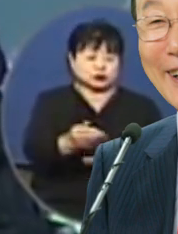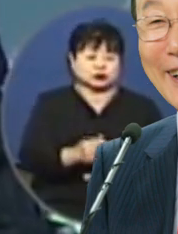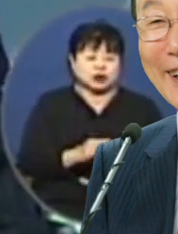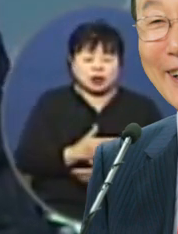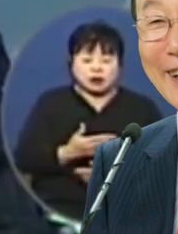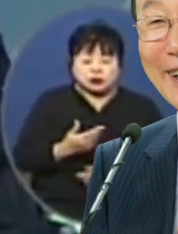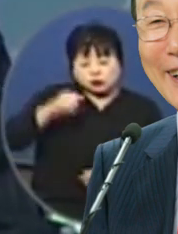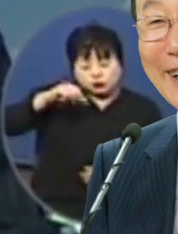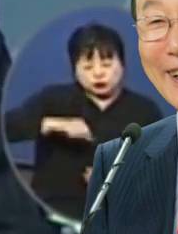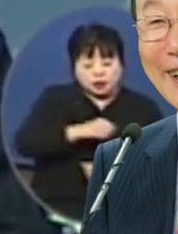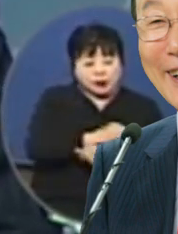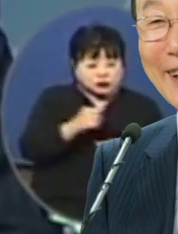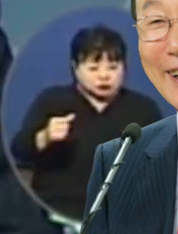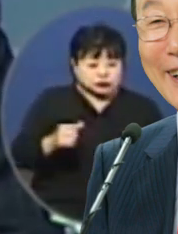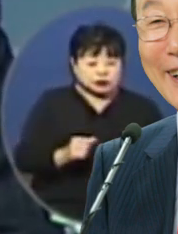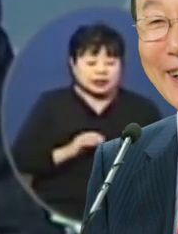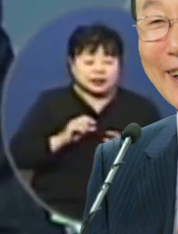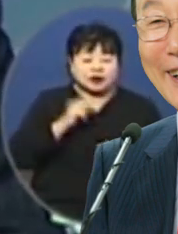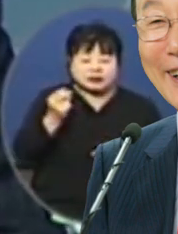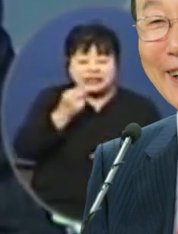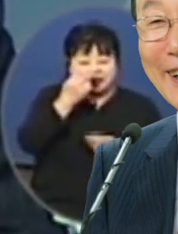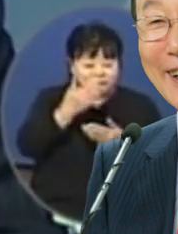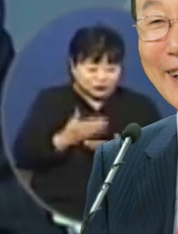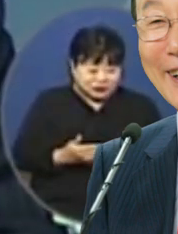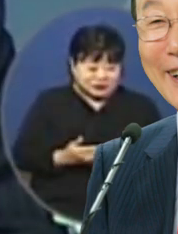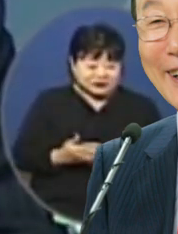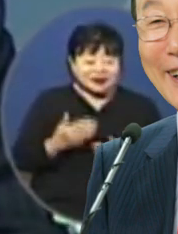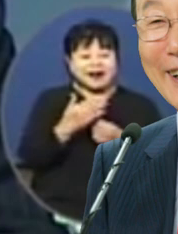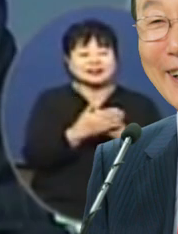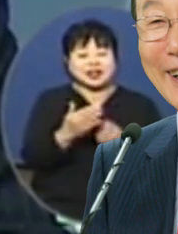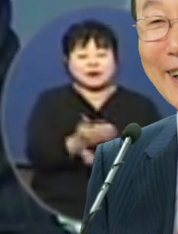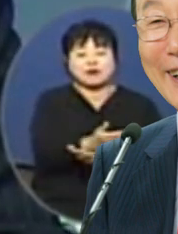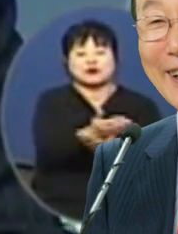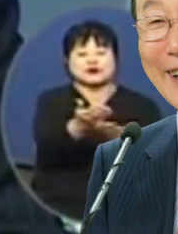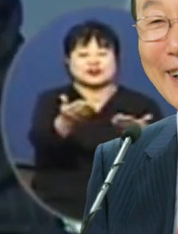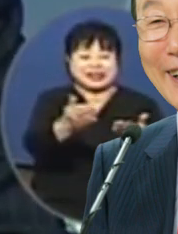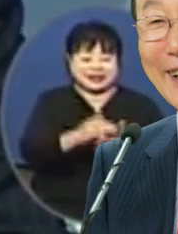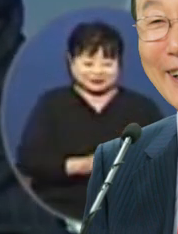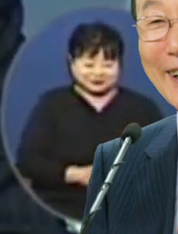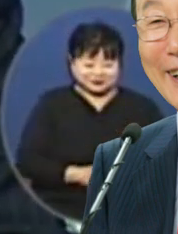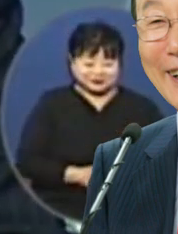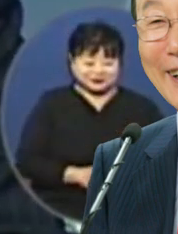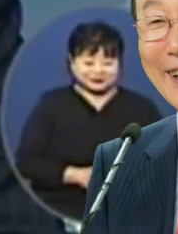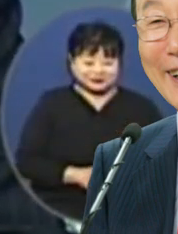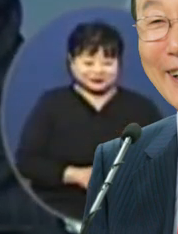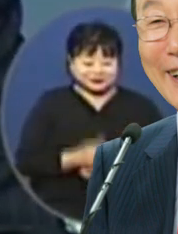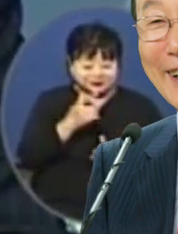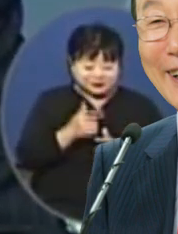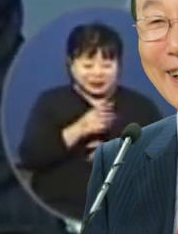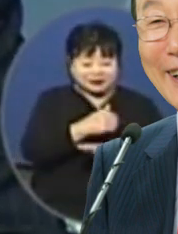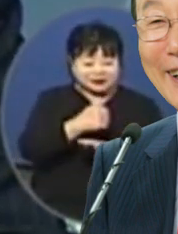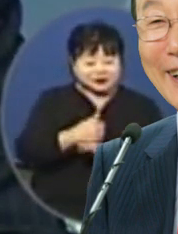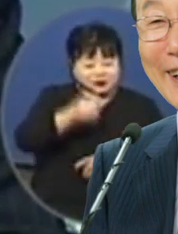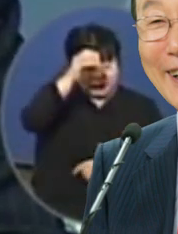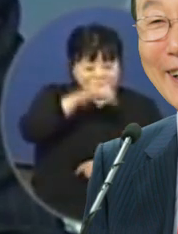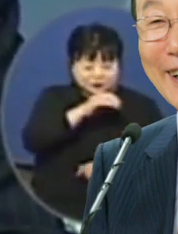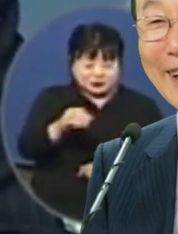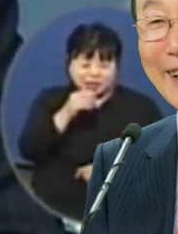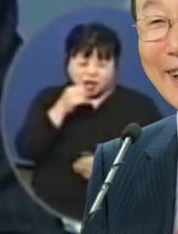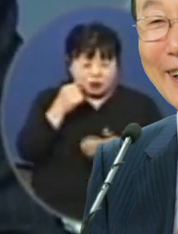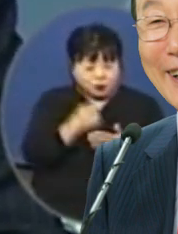저주에서 해방시켜주시고 천국 영생을 주시는 은혜를 베풀어 주셨다. 예수 그리스도 십자가에 못